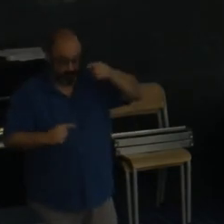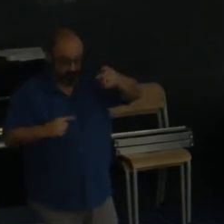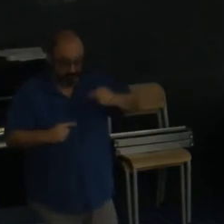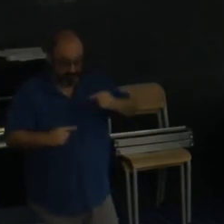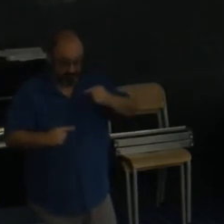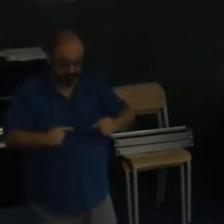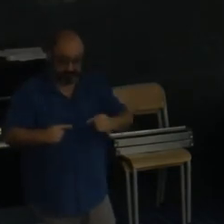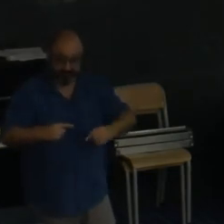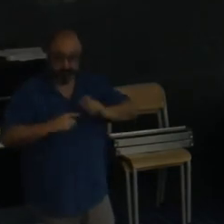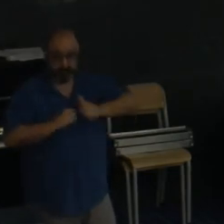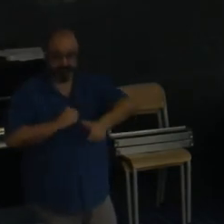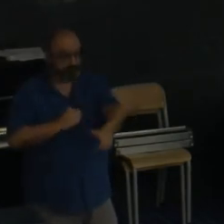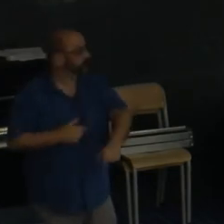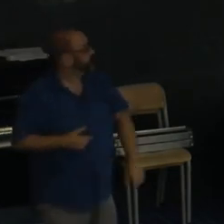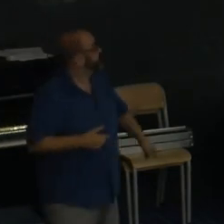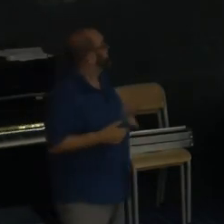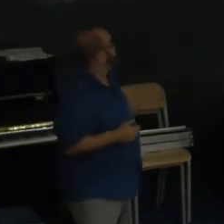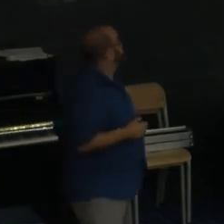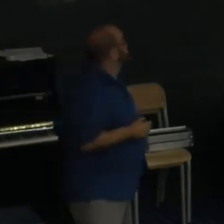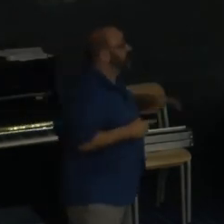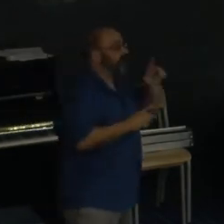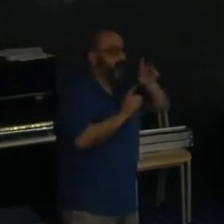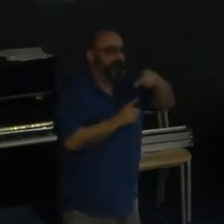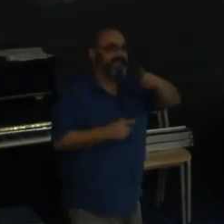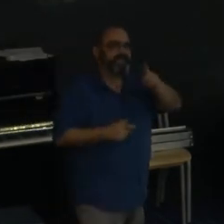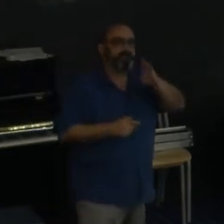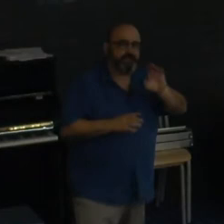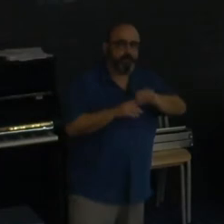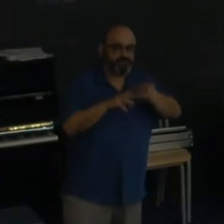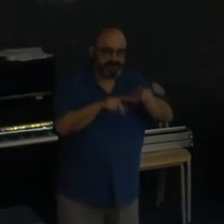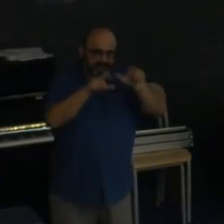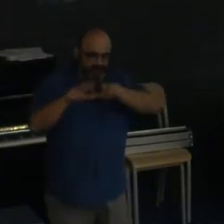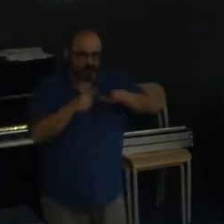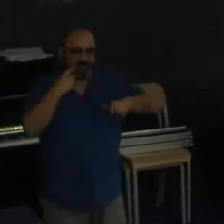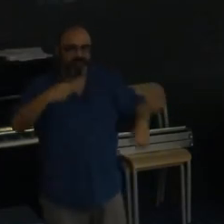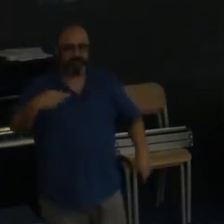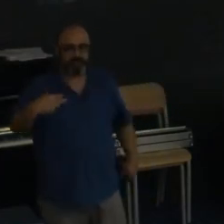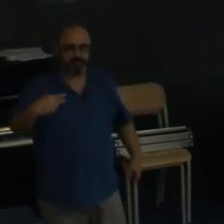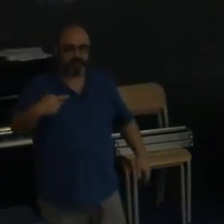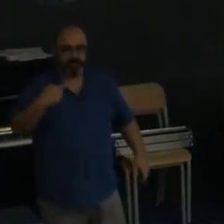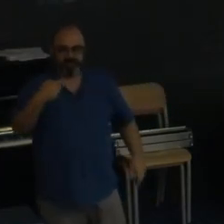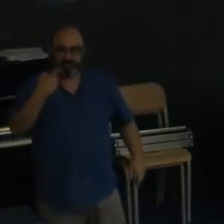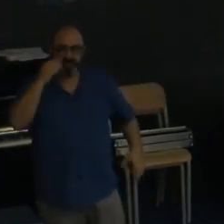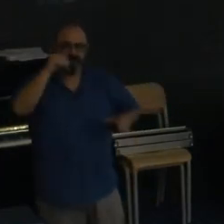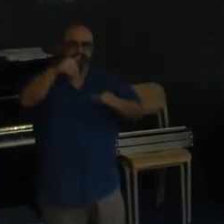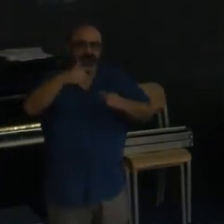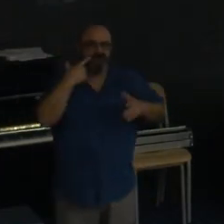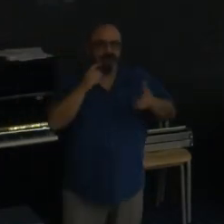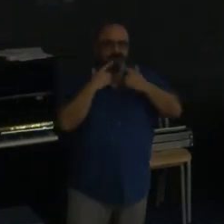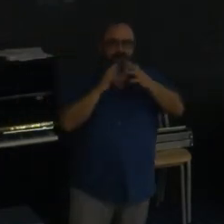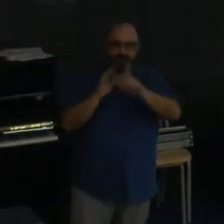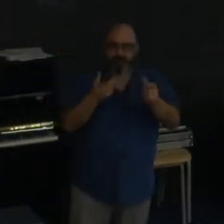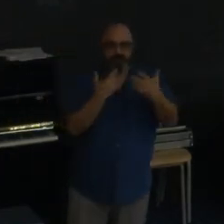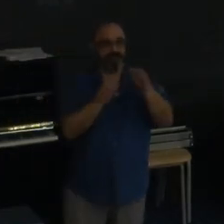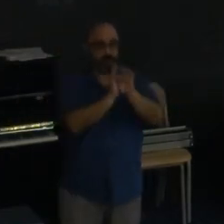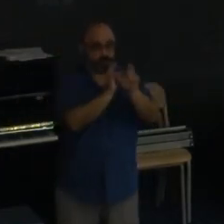Alors, on peut aussi, avec PDB, examiner le contenu des variables qui se trouvent dans les arguments d'une